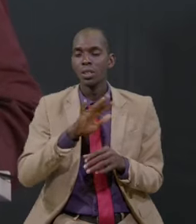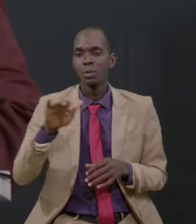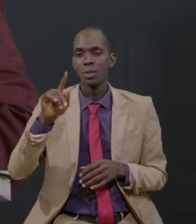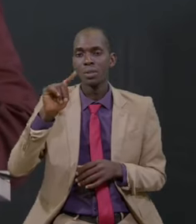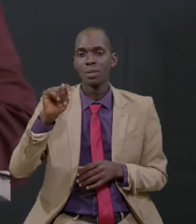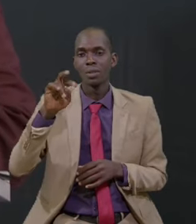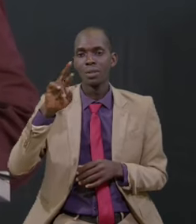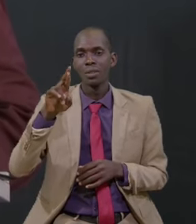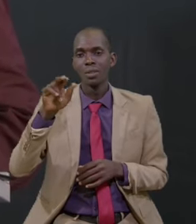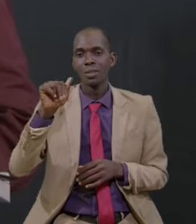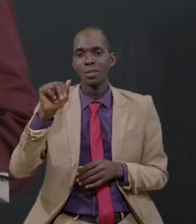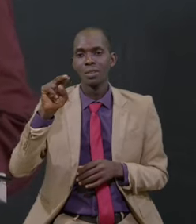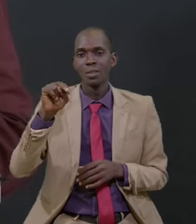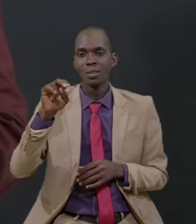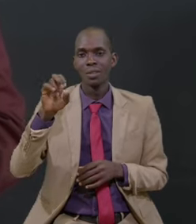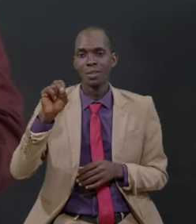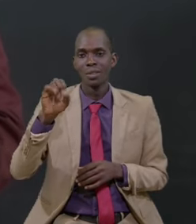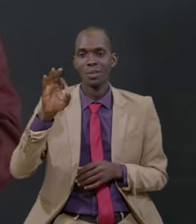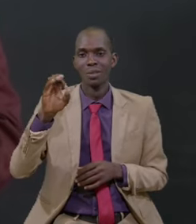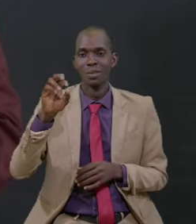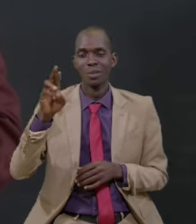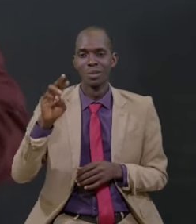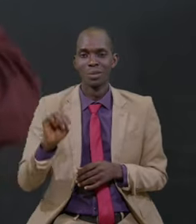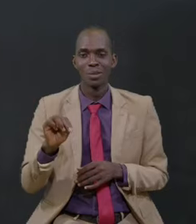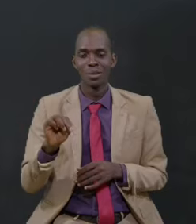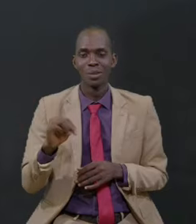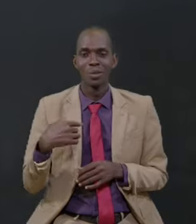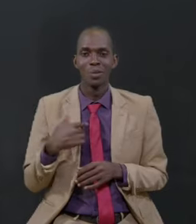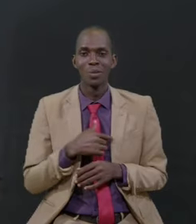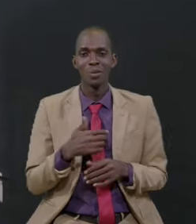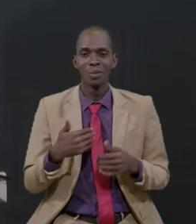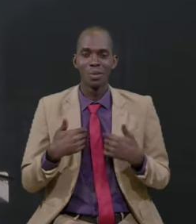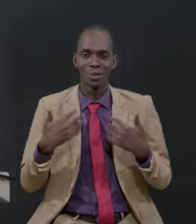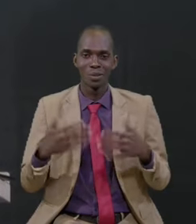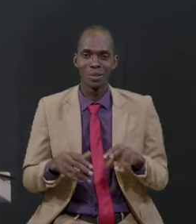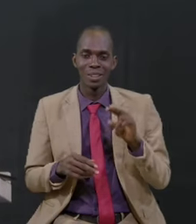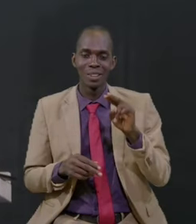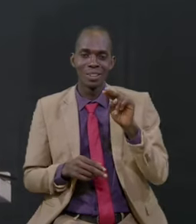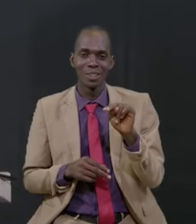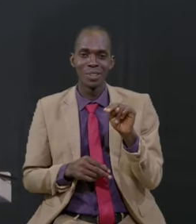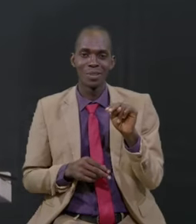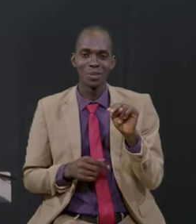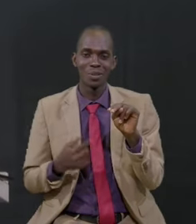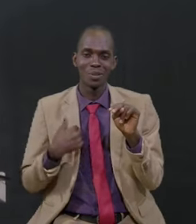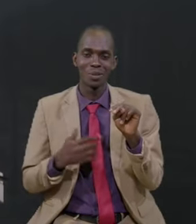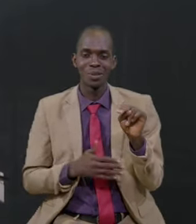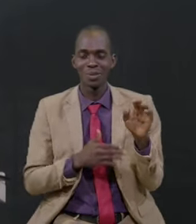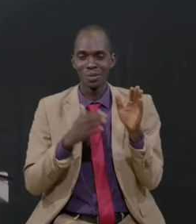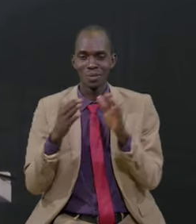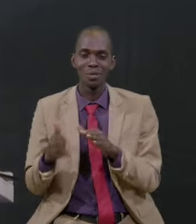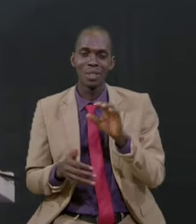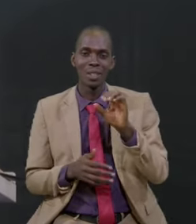Nous avons fait le N. nourrir l'épouse par le pain de